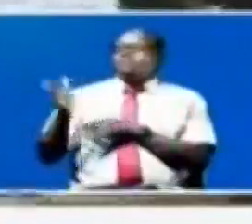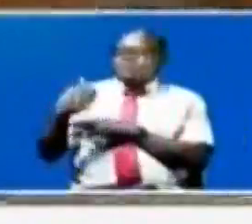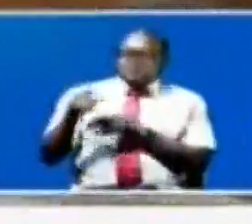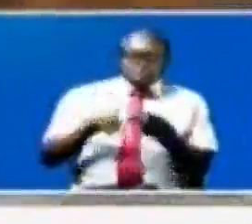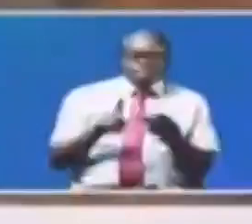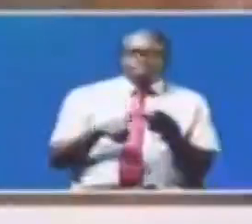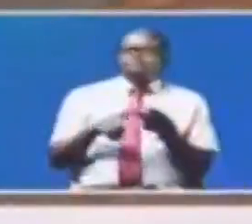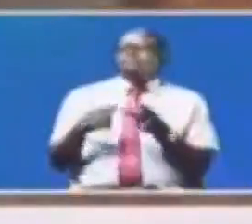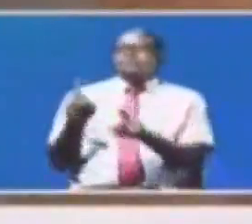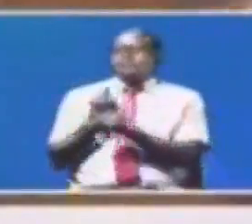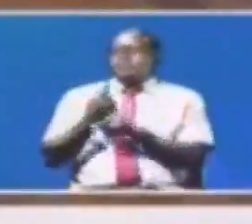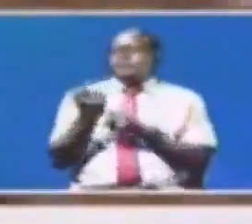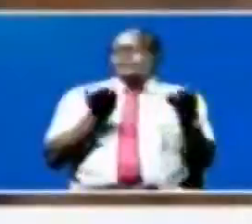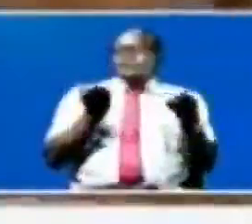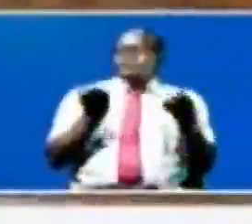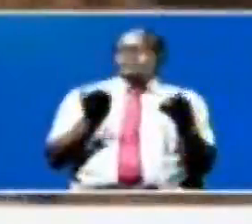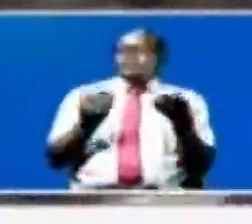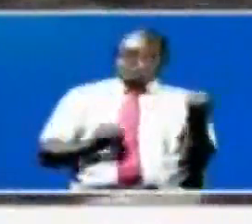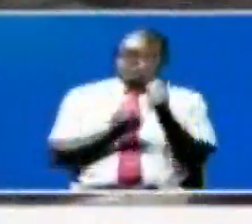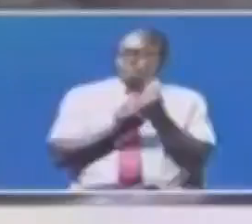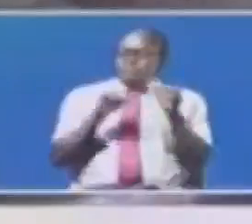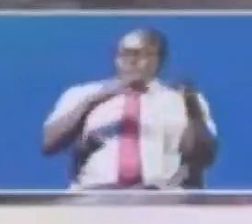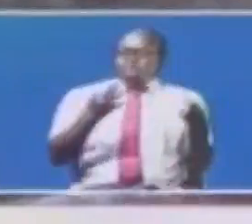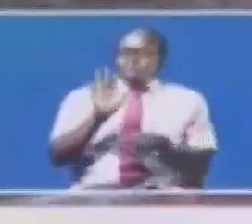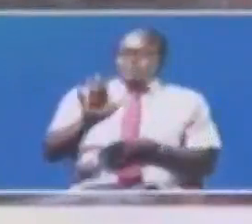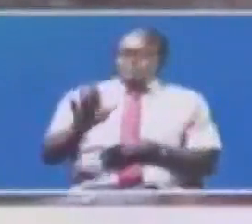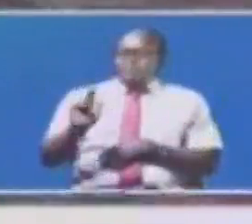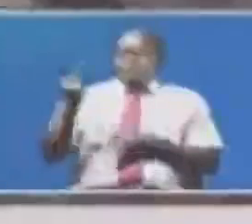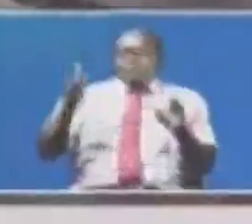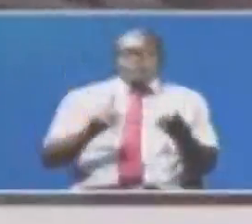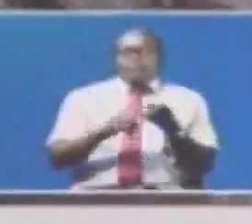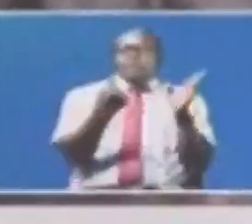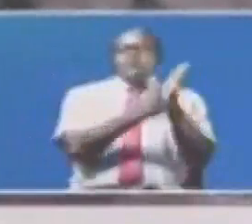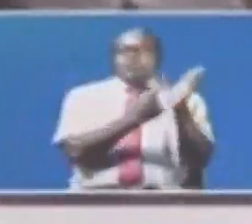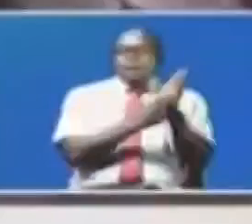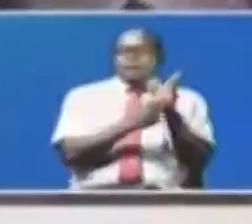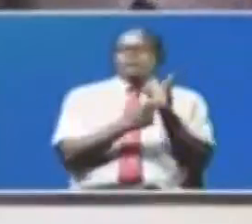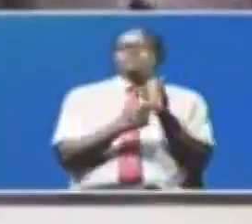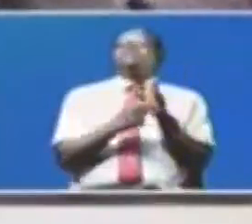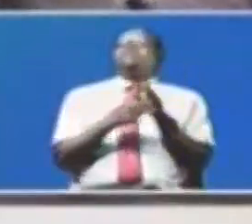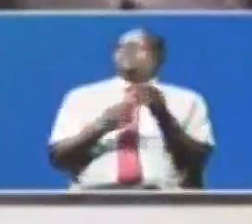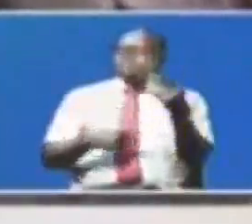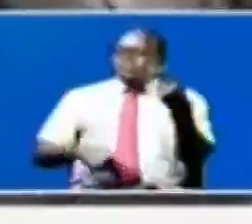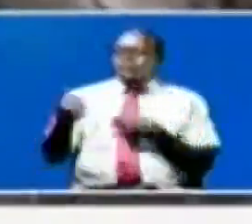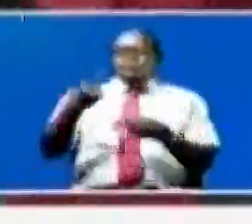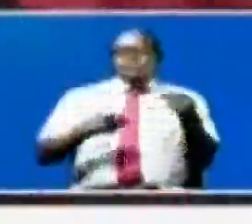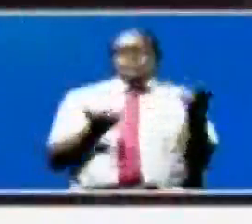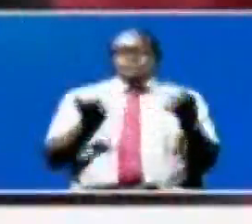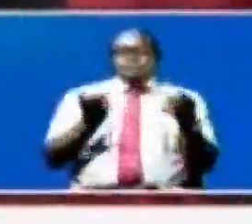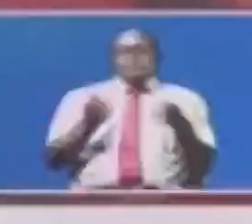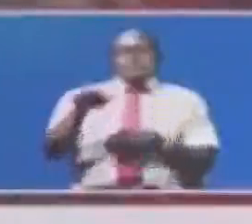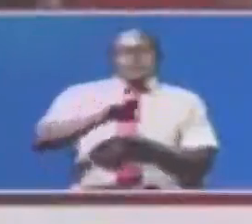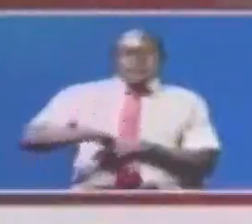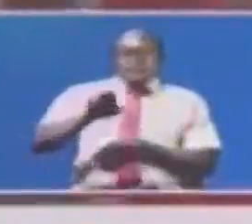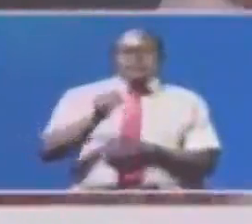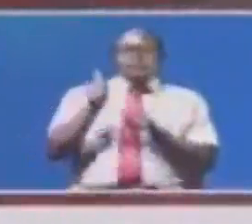hadi katika jitihada nyingine za kujitafutia riziki. Wakenya na Waganda wapo katika eneo hili ambalo limetajwa